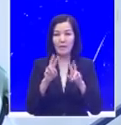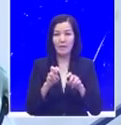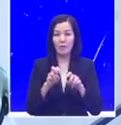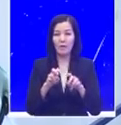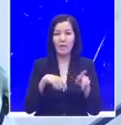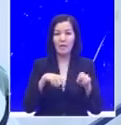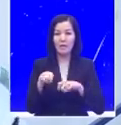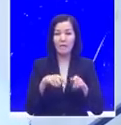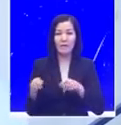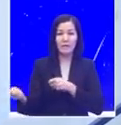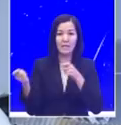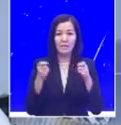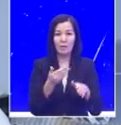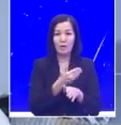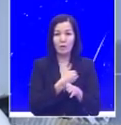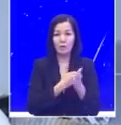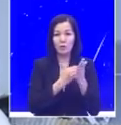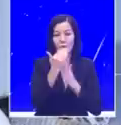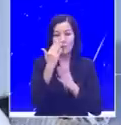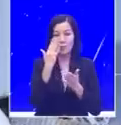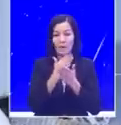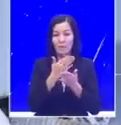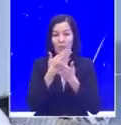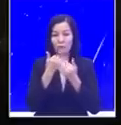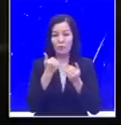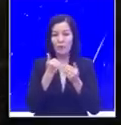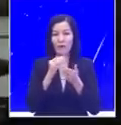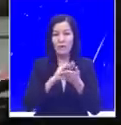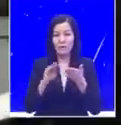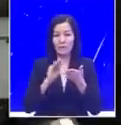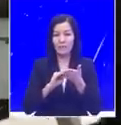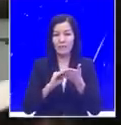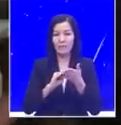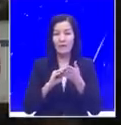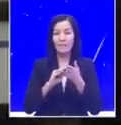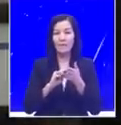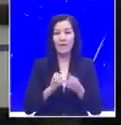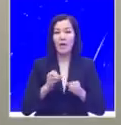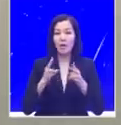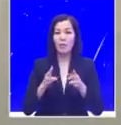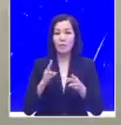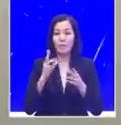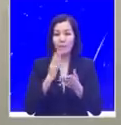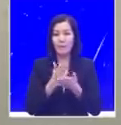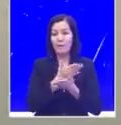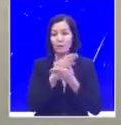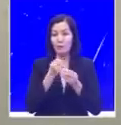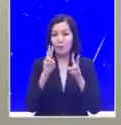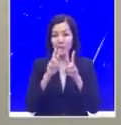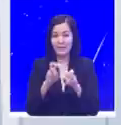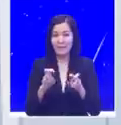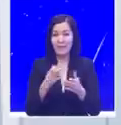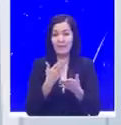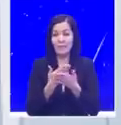тауар тасымалдаушының дене қызуы жазылып алынады. Кейін арнайы мониторингте мамандар қауіпті қауіпсізін анықтайды. Егер қандай да бір